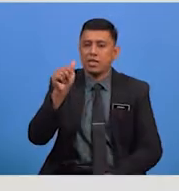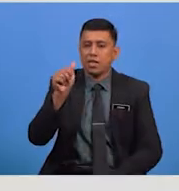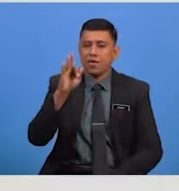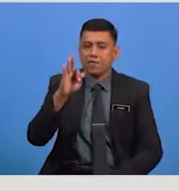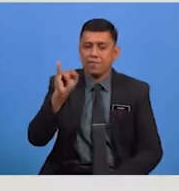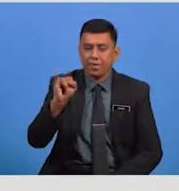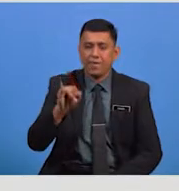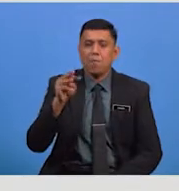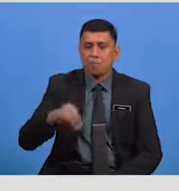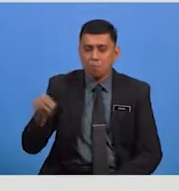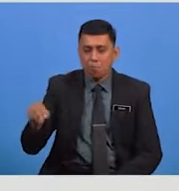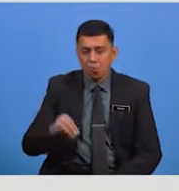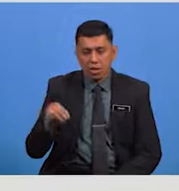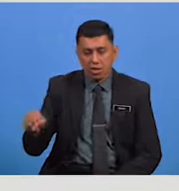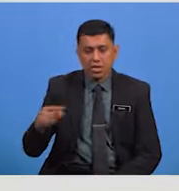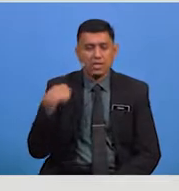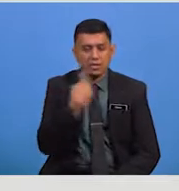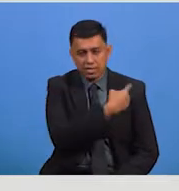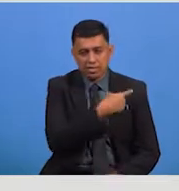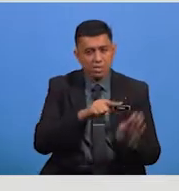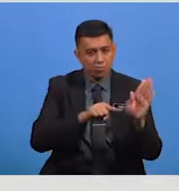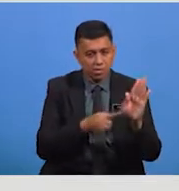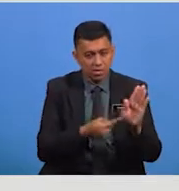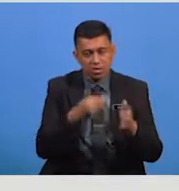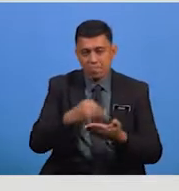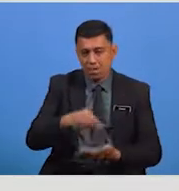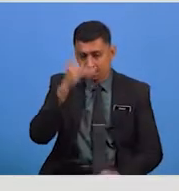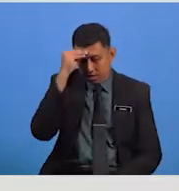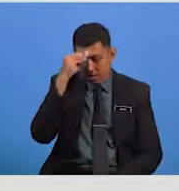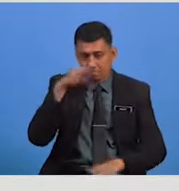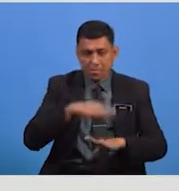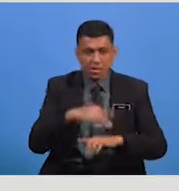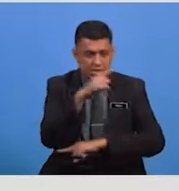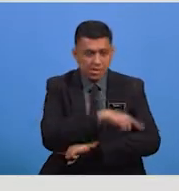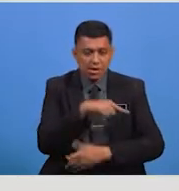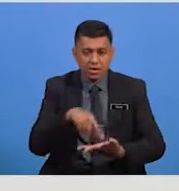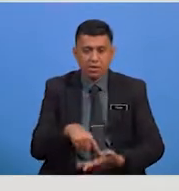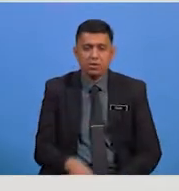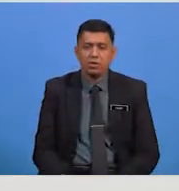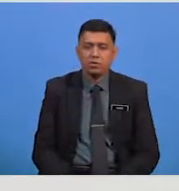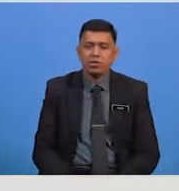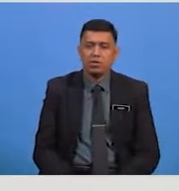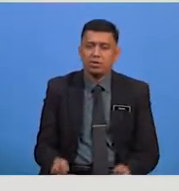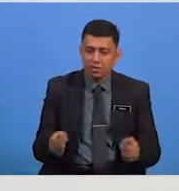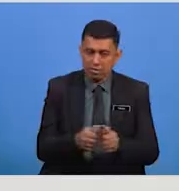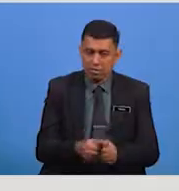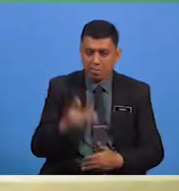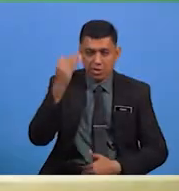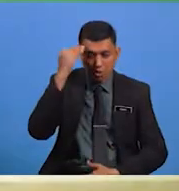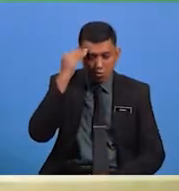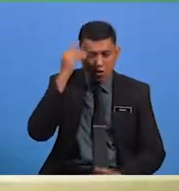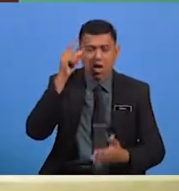Murid-murid, kita mulakan pembelajaran pada hari ini dengan mengetahui